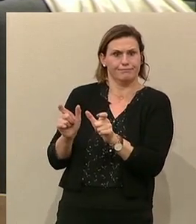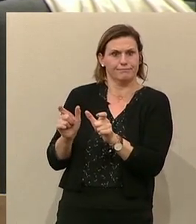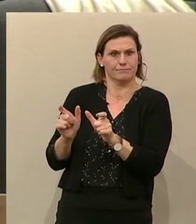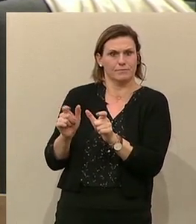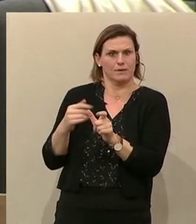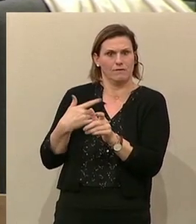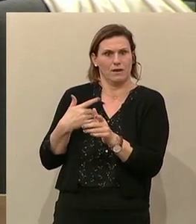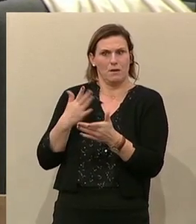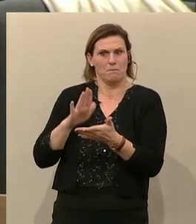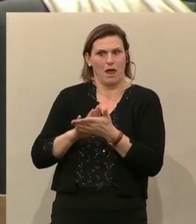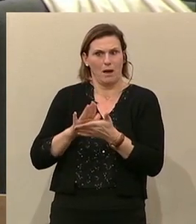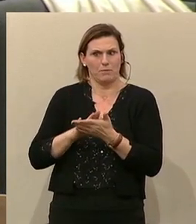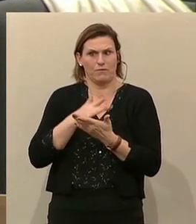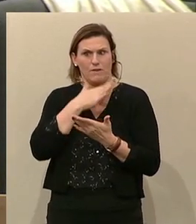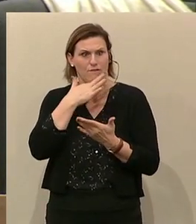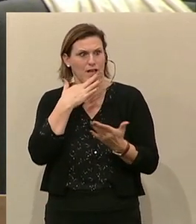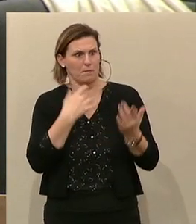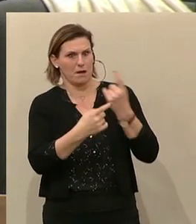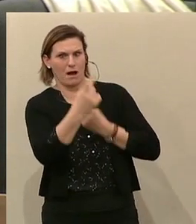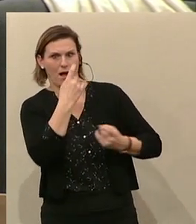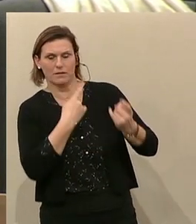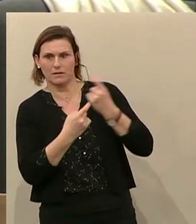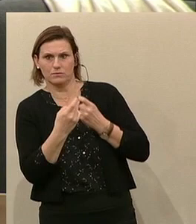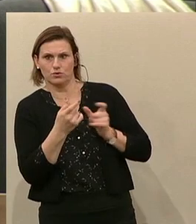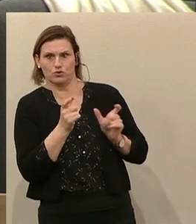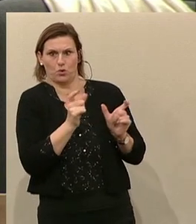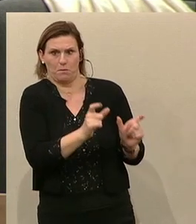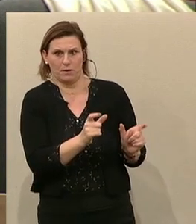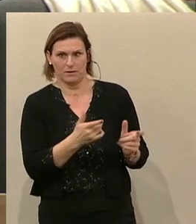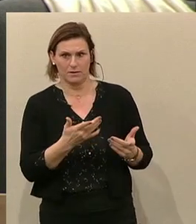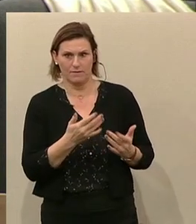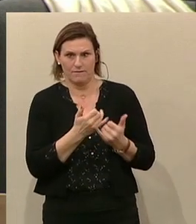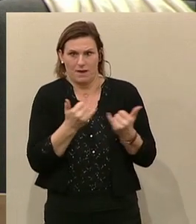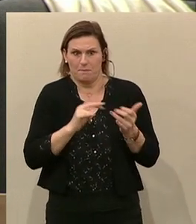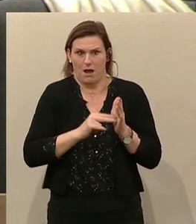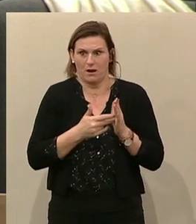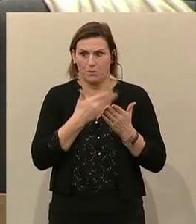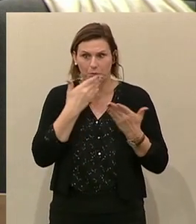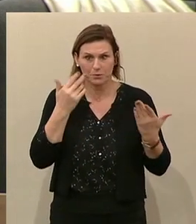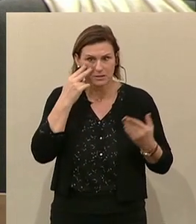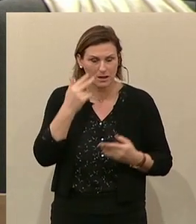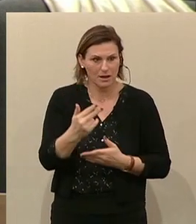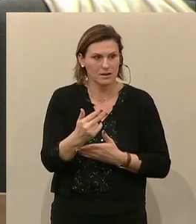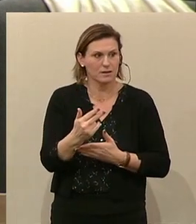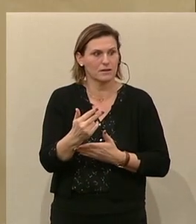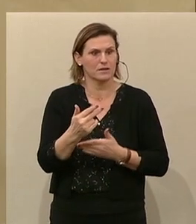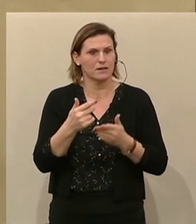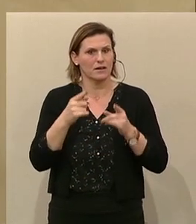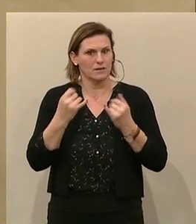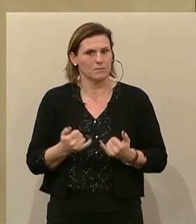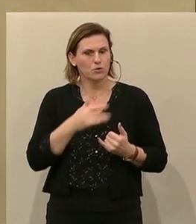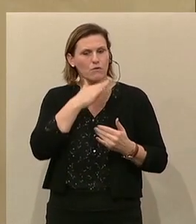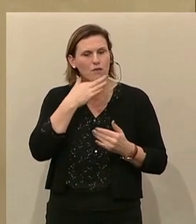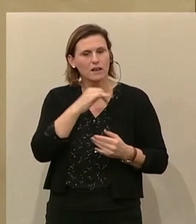für weitere 10.000 Asylwerber darstellen würde, sehr geehrte Damen und Herren. Und es gibt noch natürlich auch viele